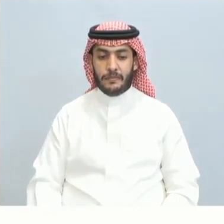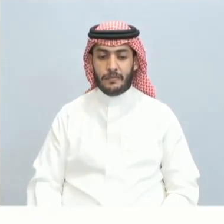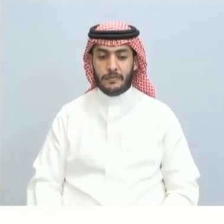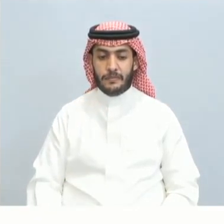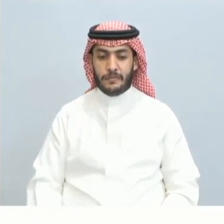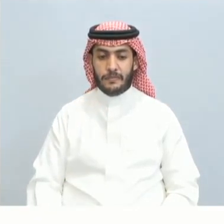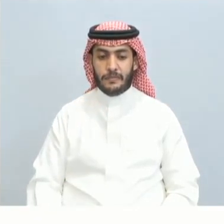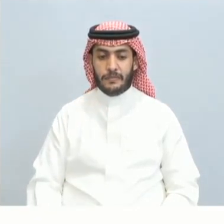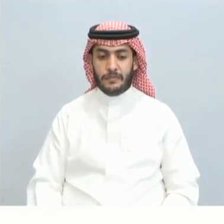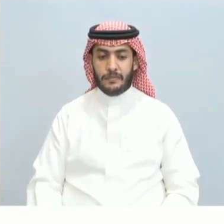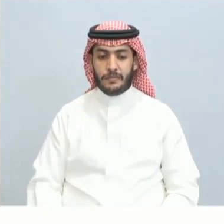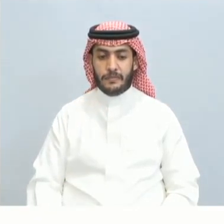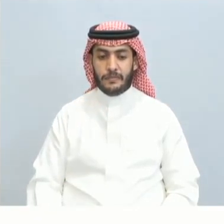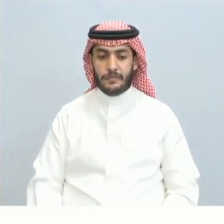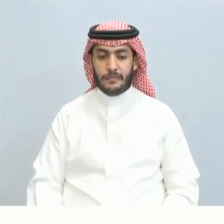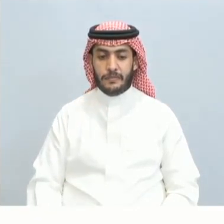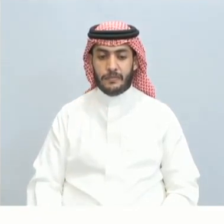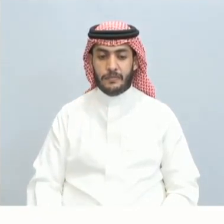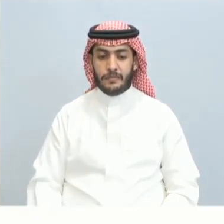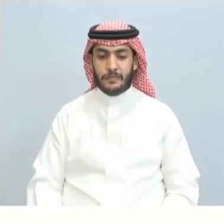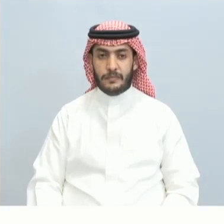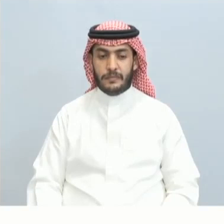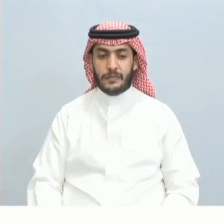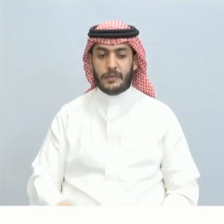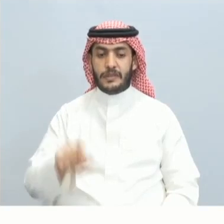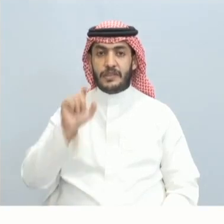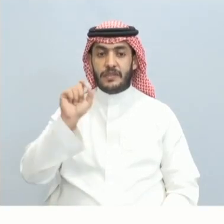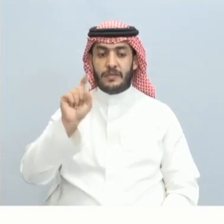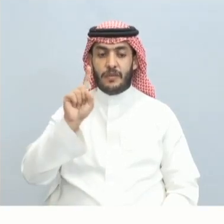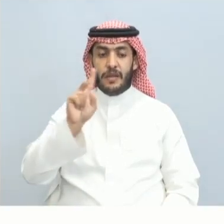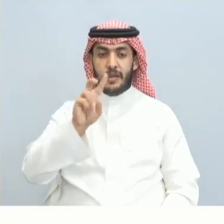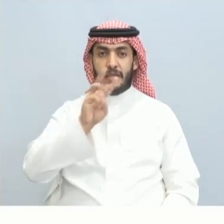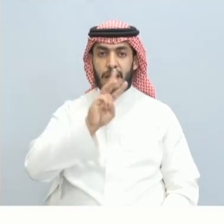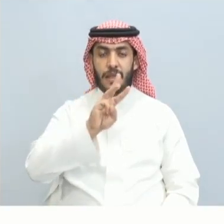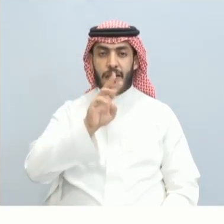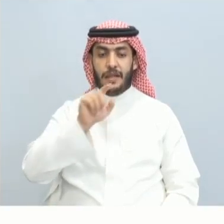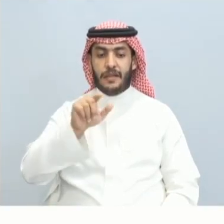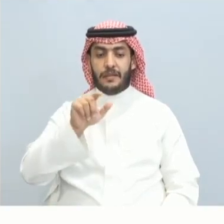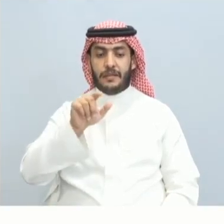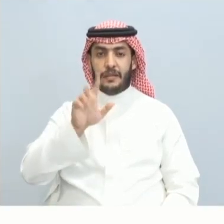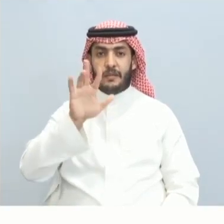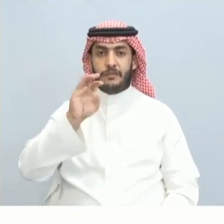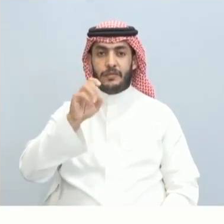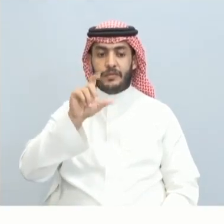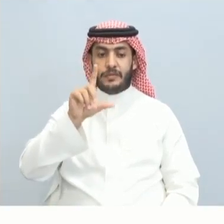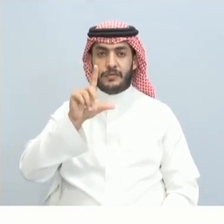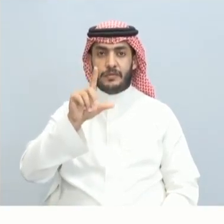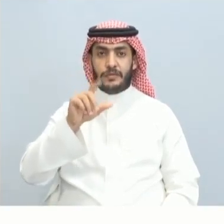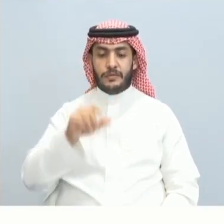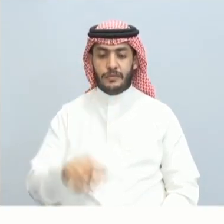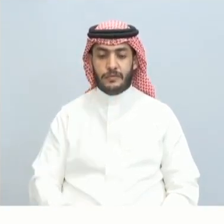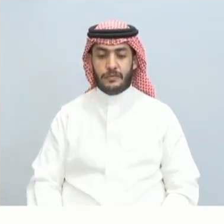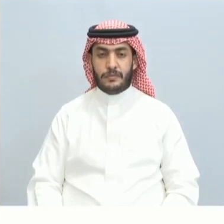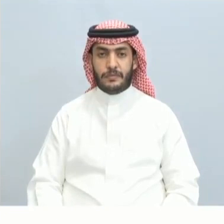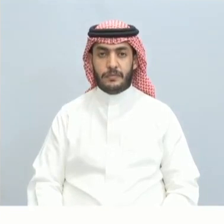صفر وواحد واثنان وثلاثه هذه قيم المجال صفر وواحد واثنان